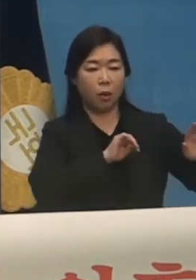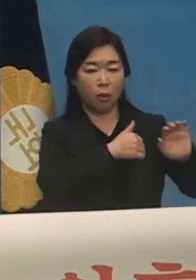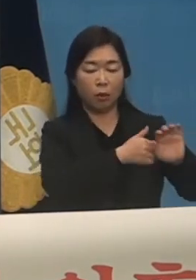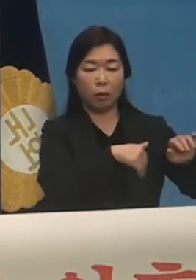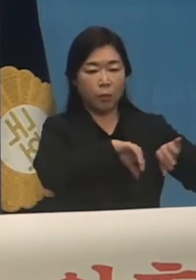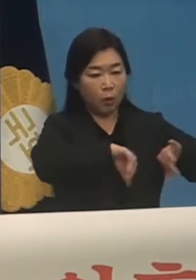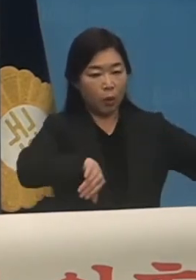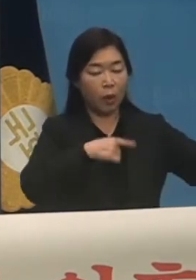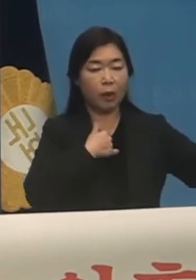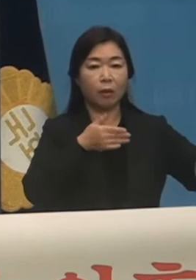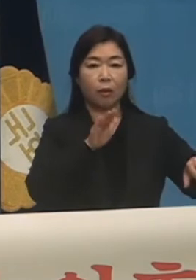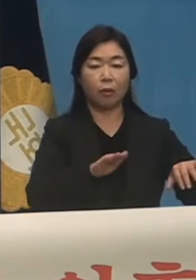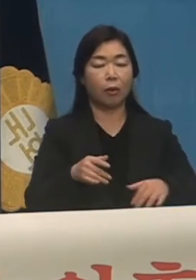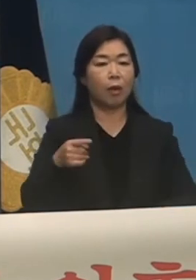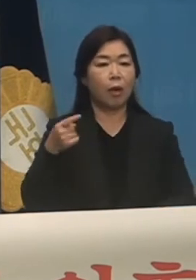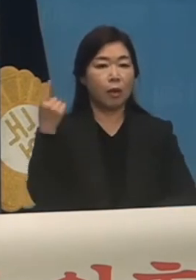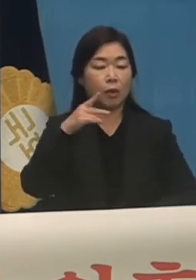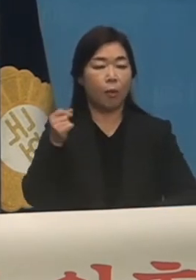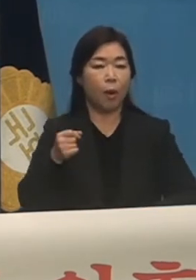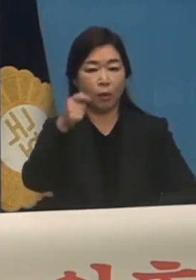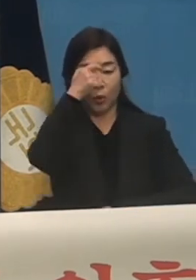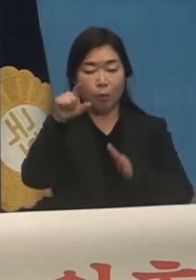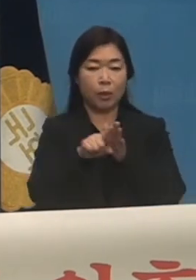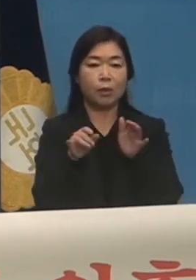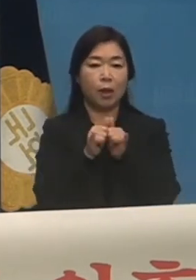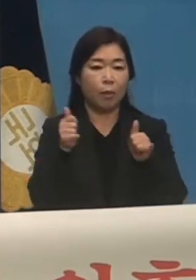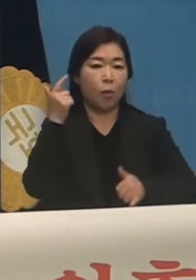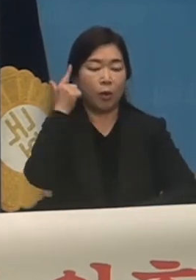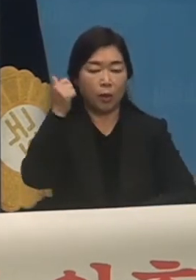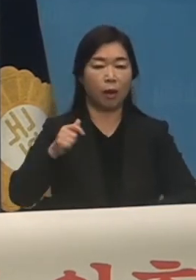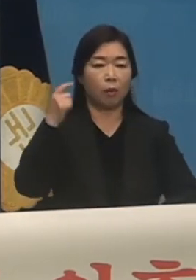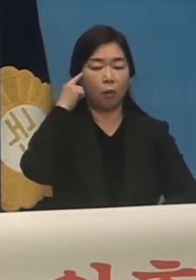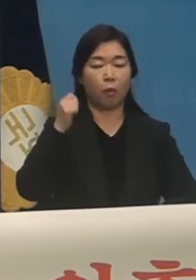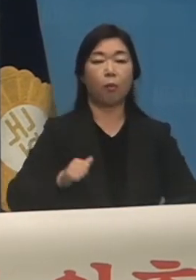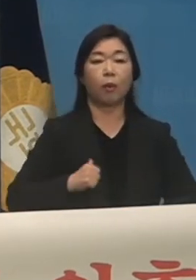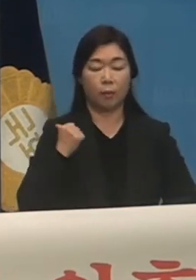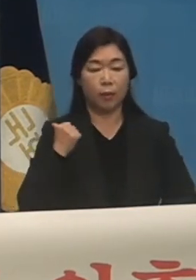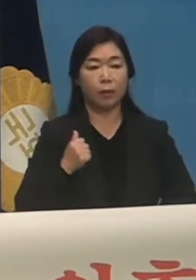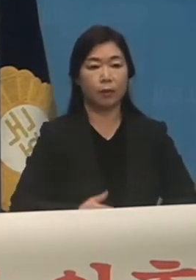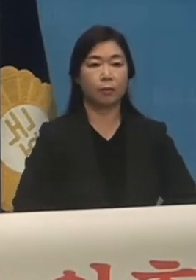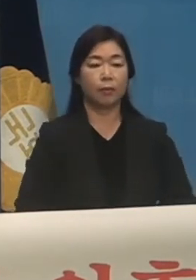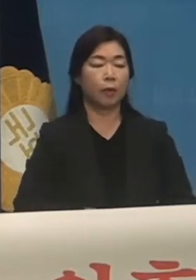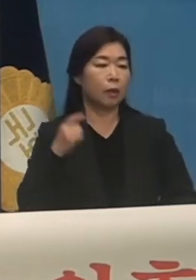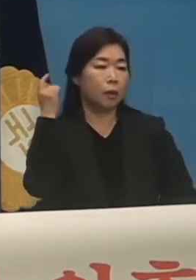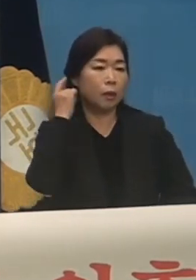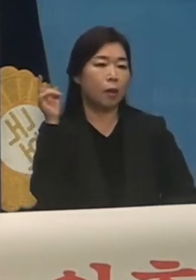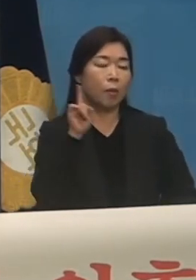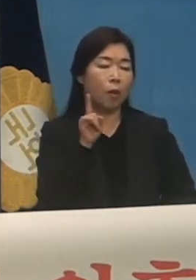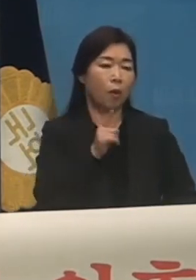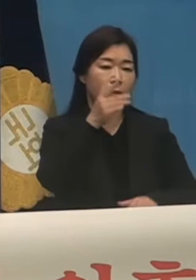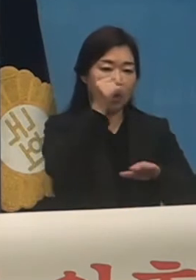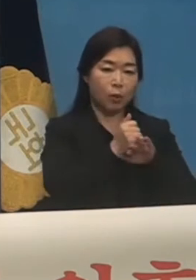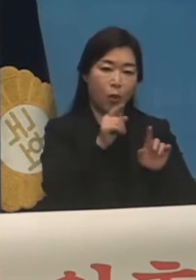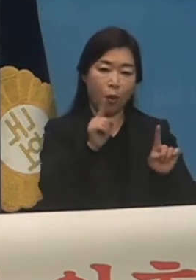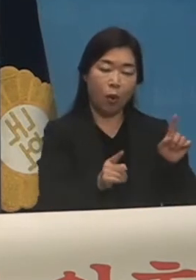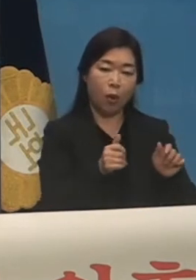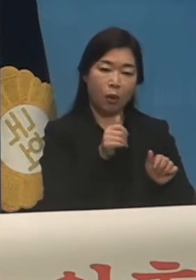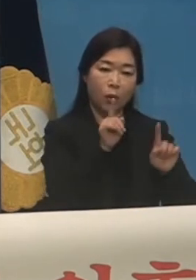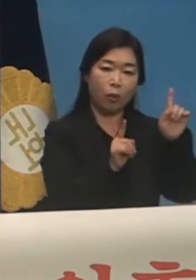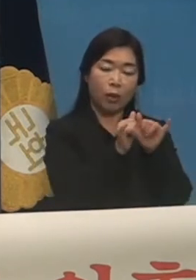1천만 성도들과 목회자들은 경악을 금할 수 없다. 들리는 말에 의하면 최종